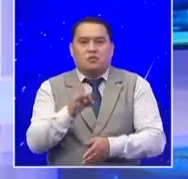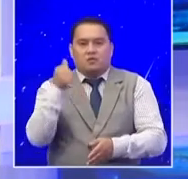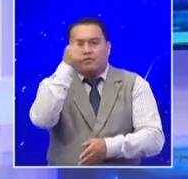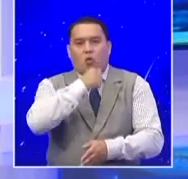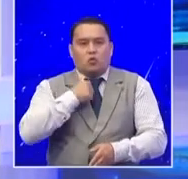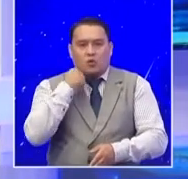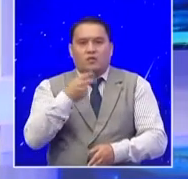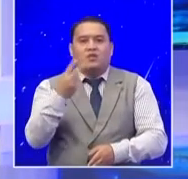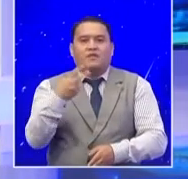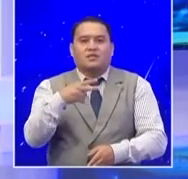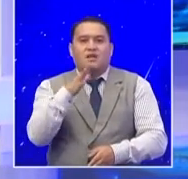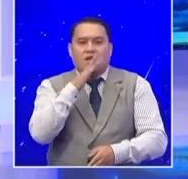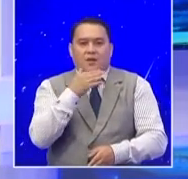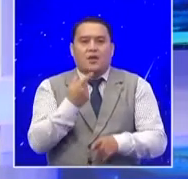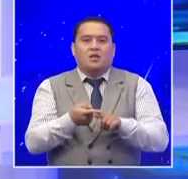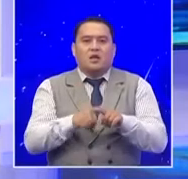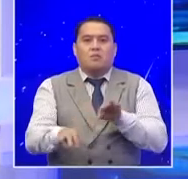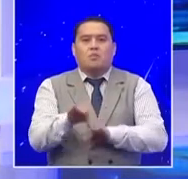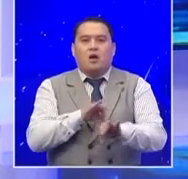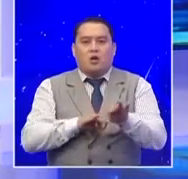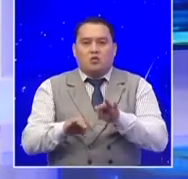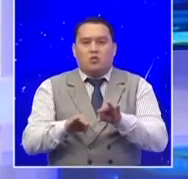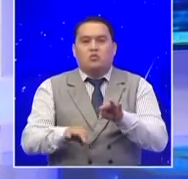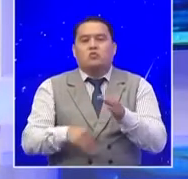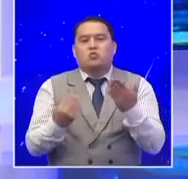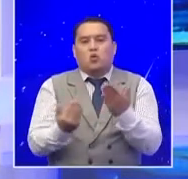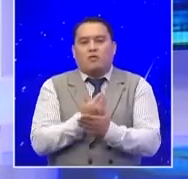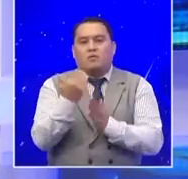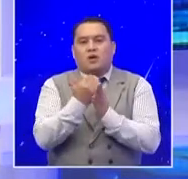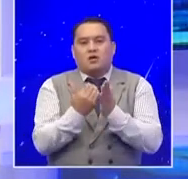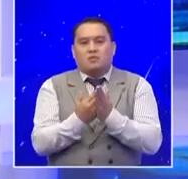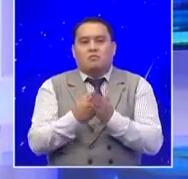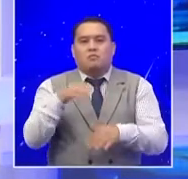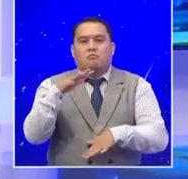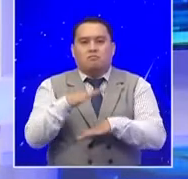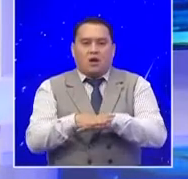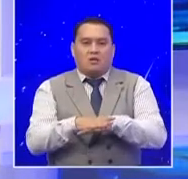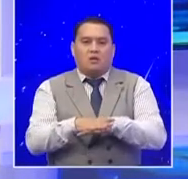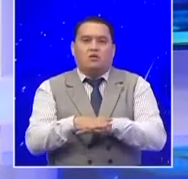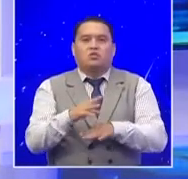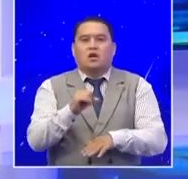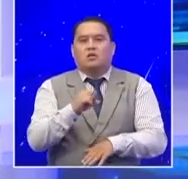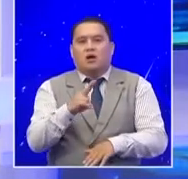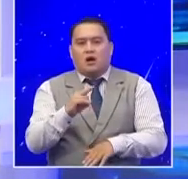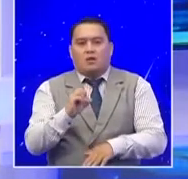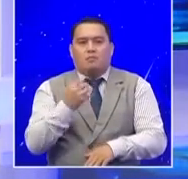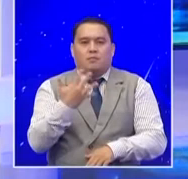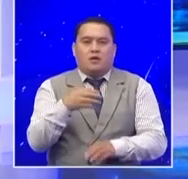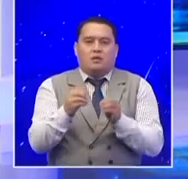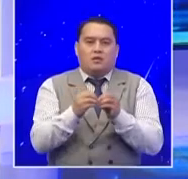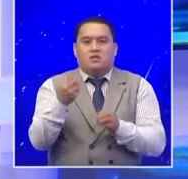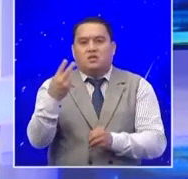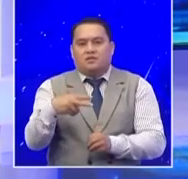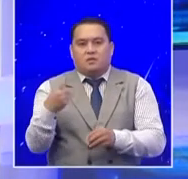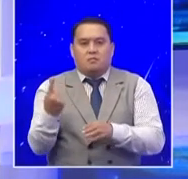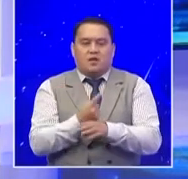годовых, сроком на 20 лет. Этот проект лег в основу новой программы «Жилстрой Сбербанка Шанграх 5-10-20». И уже